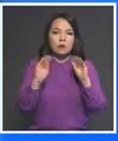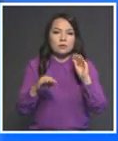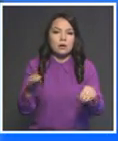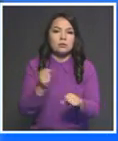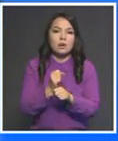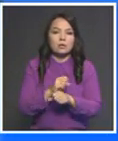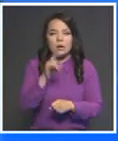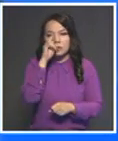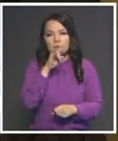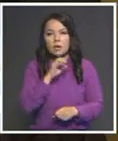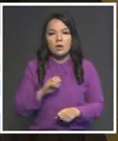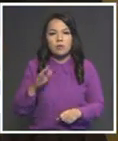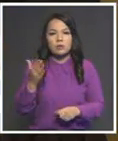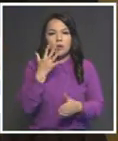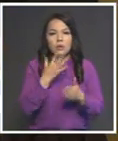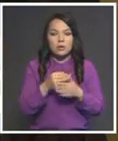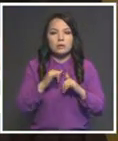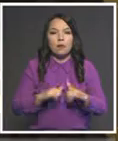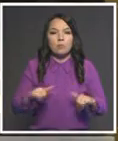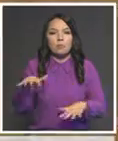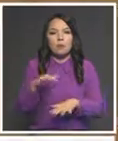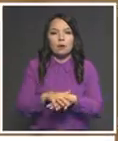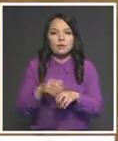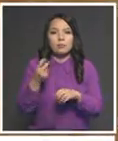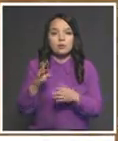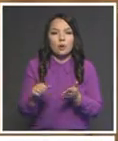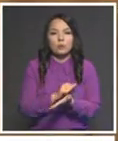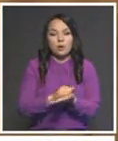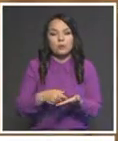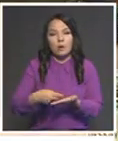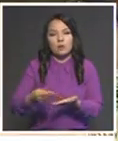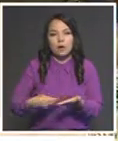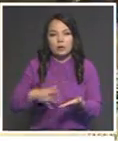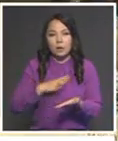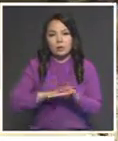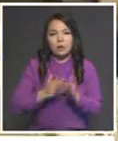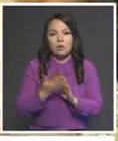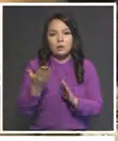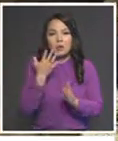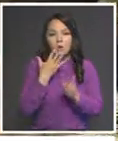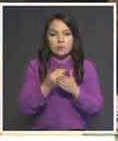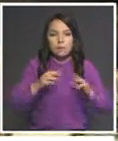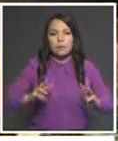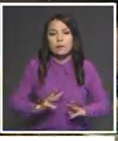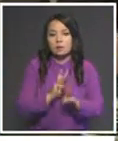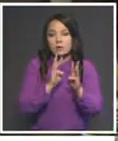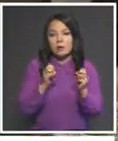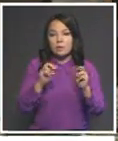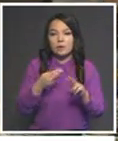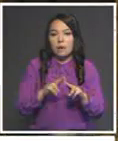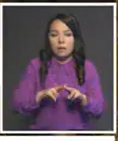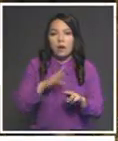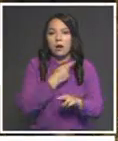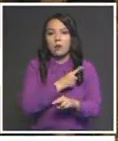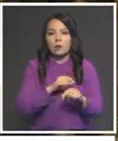Қазақстан мен Еуропалық қайта құру мен даму банкі бірнеше құжатқа қол қойды. Атап айтсақ, Бәйтерек холдингі мен аталған банк Алматыда